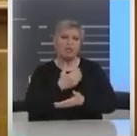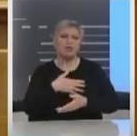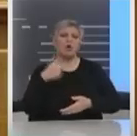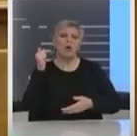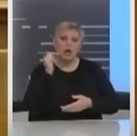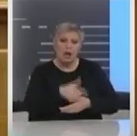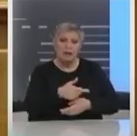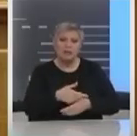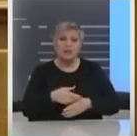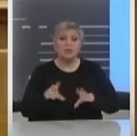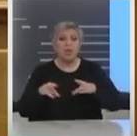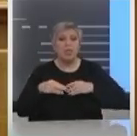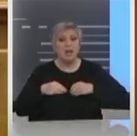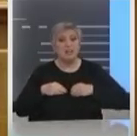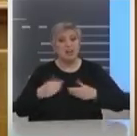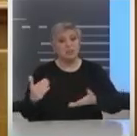εσείς πράξη.